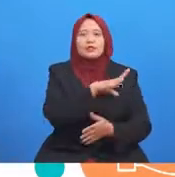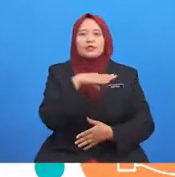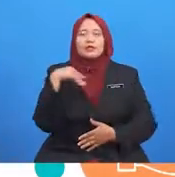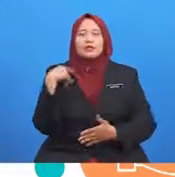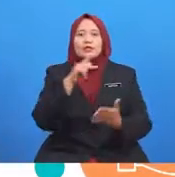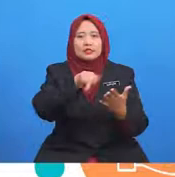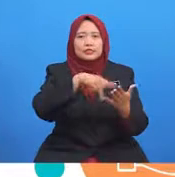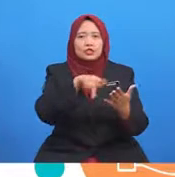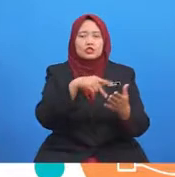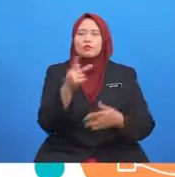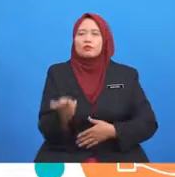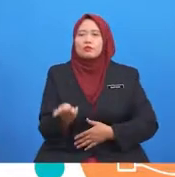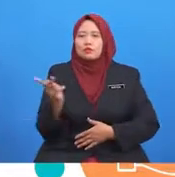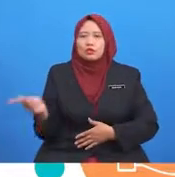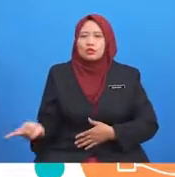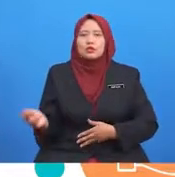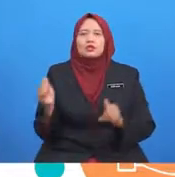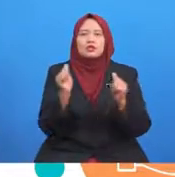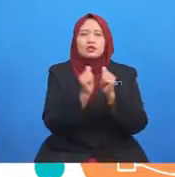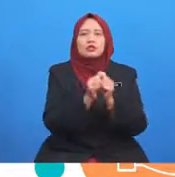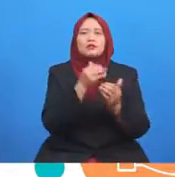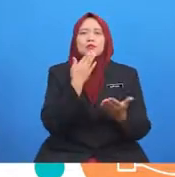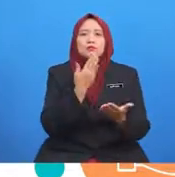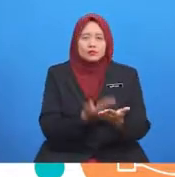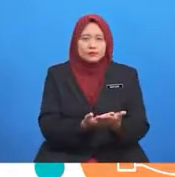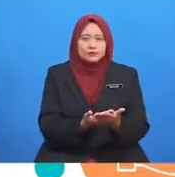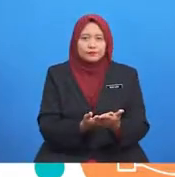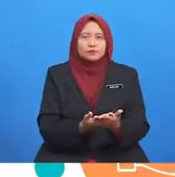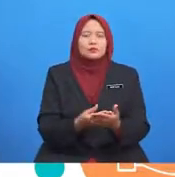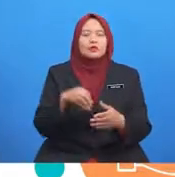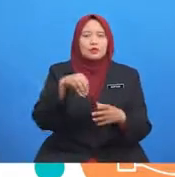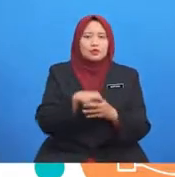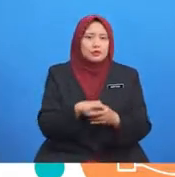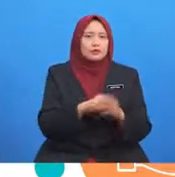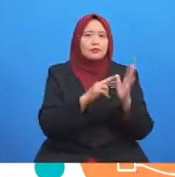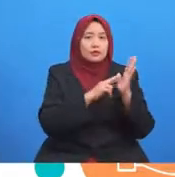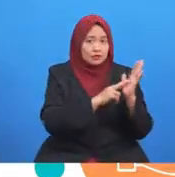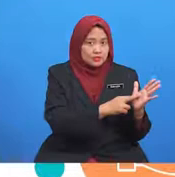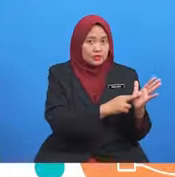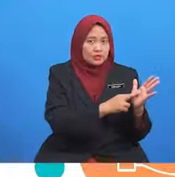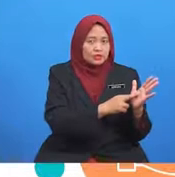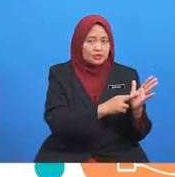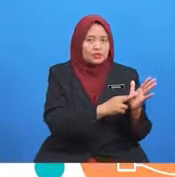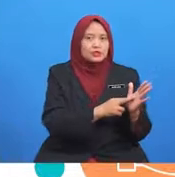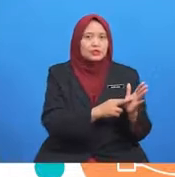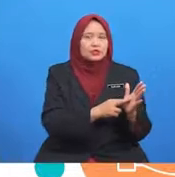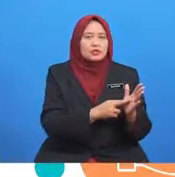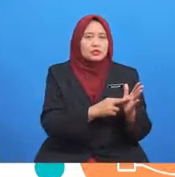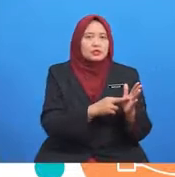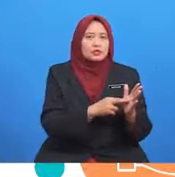Dalam rajah, murid-murid dapat melihat terdapat empat perkara yang perlu murid-murid